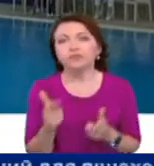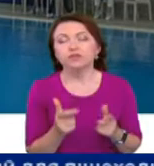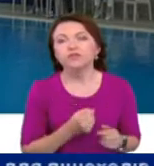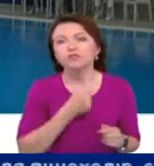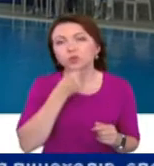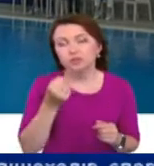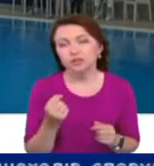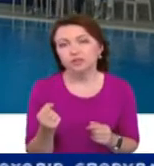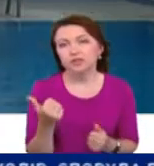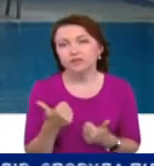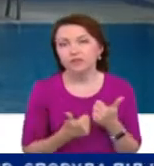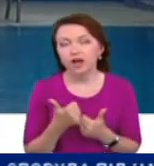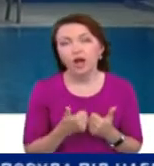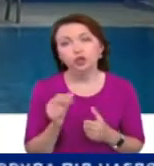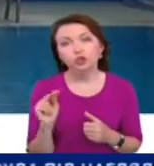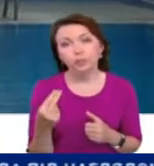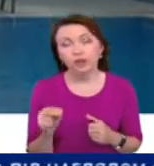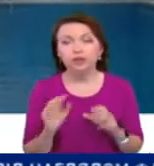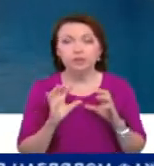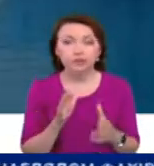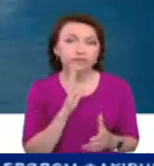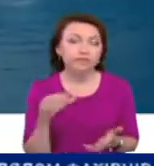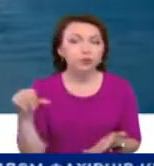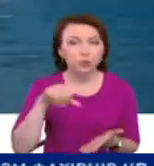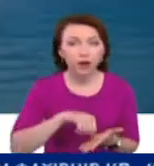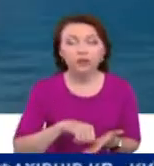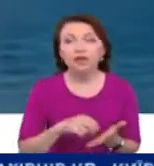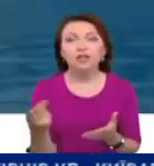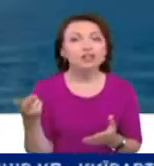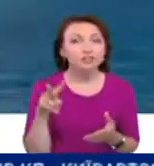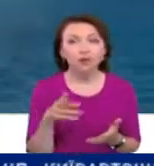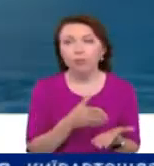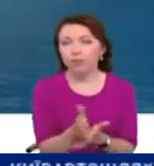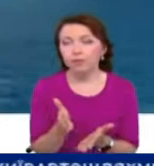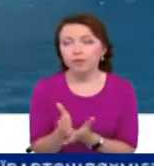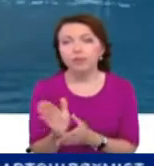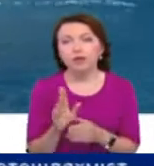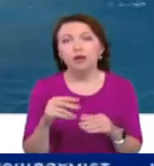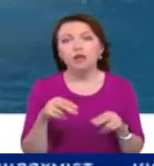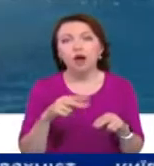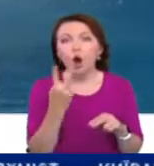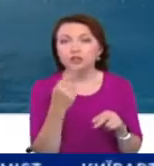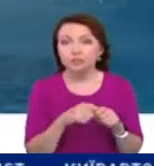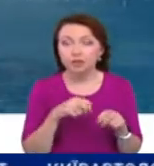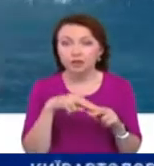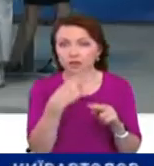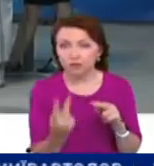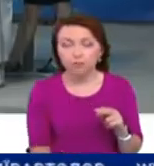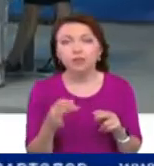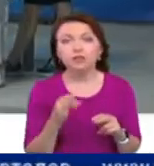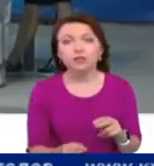взрослые соревнования. На чемпионате мира она выступала у нас в 2 видах программы. Это на трамплине 1 метр и